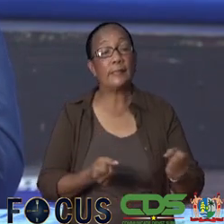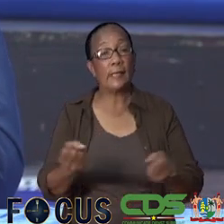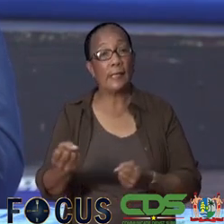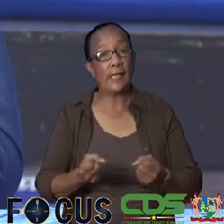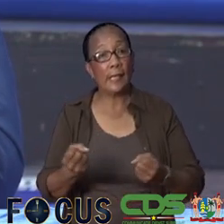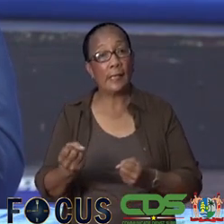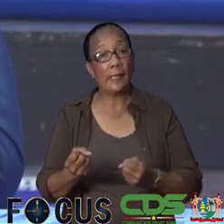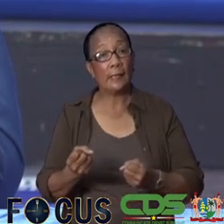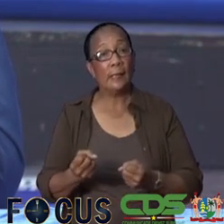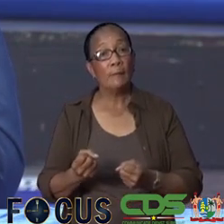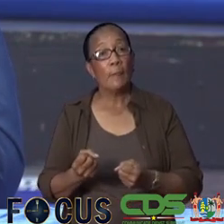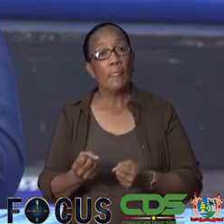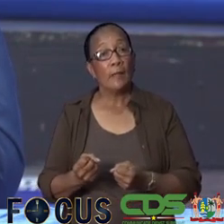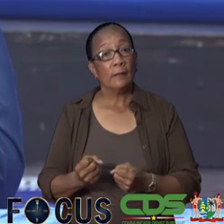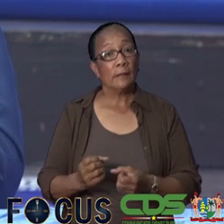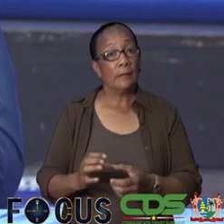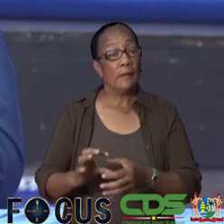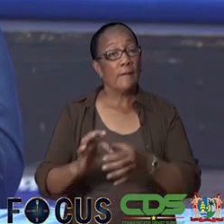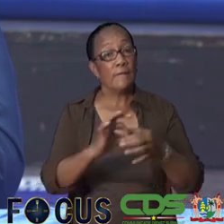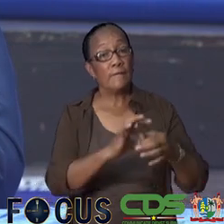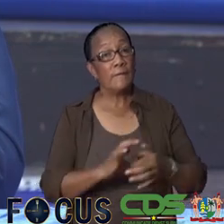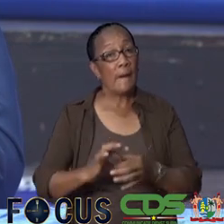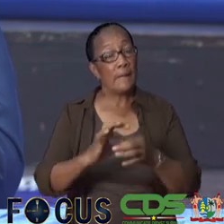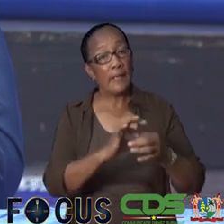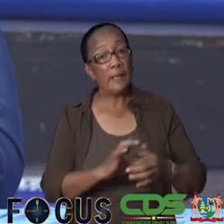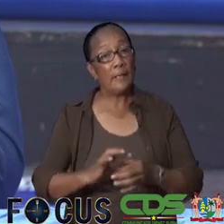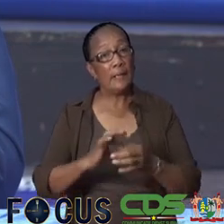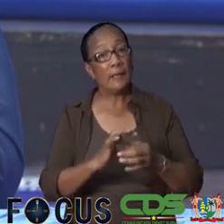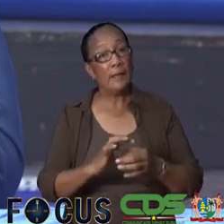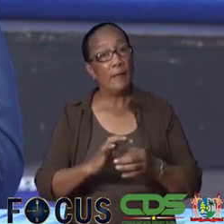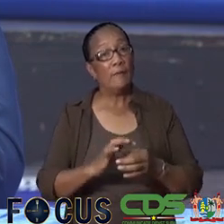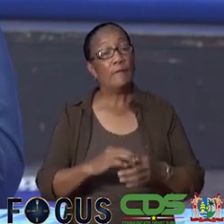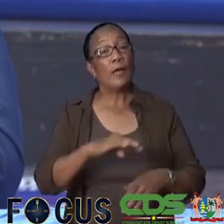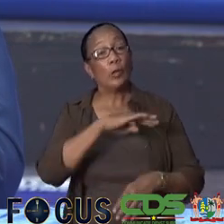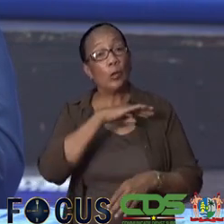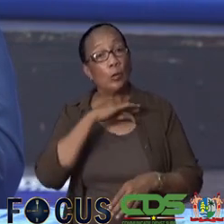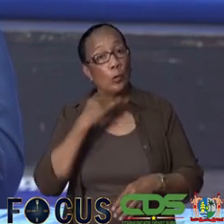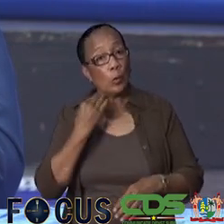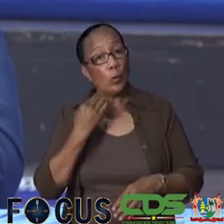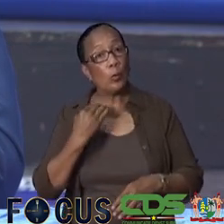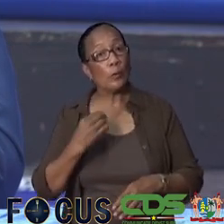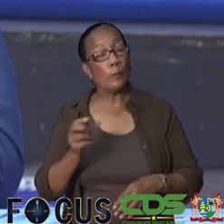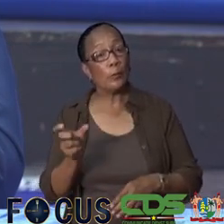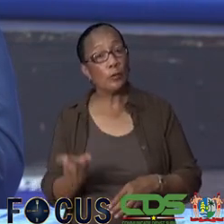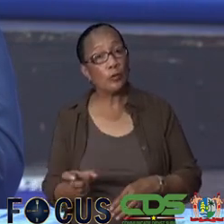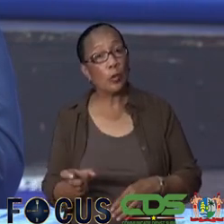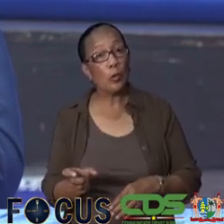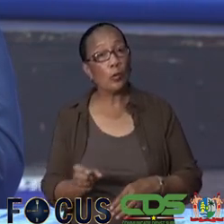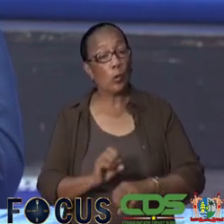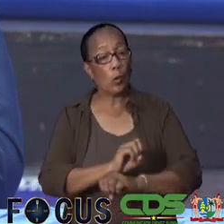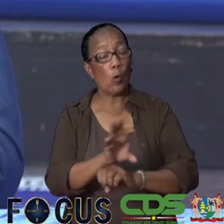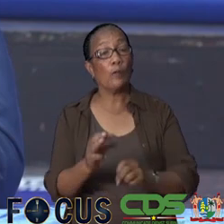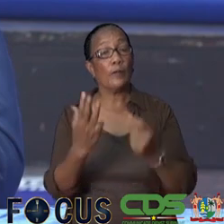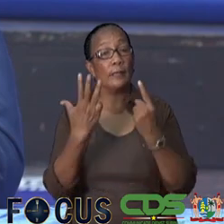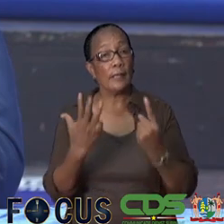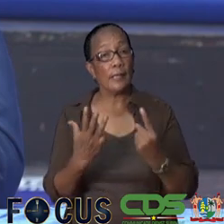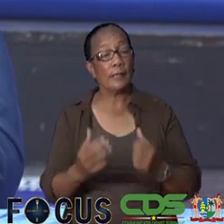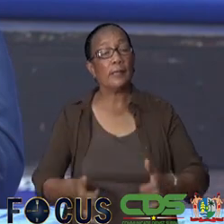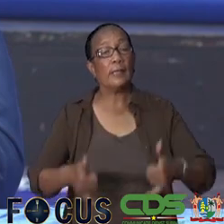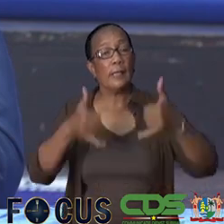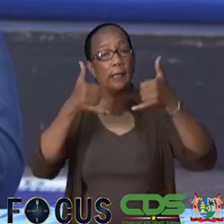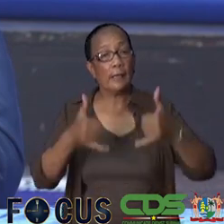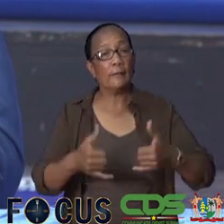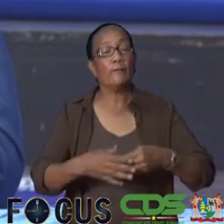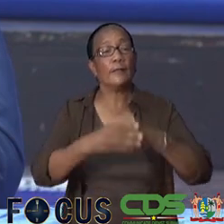de nabestaanden van de familie, de nabestaanden van de overledenen ten gevolge van COVID-19 hierbij heel veel